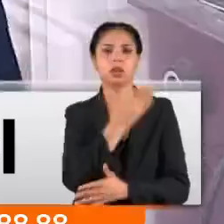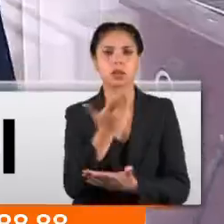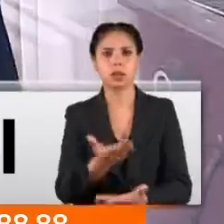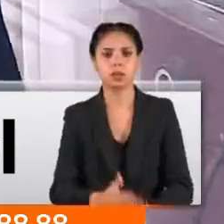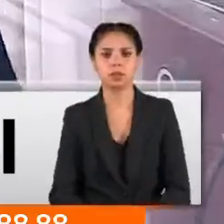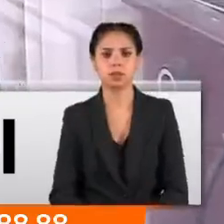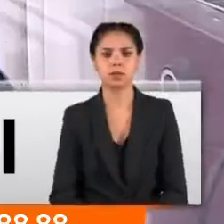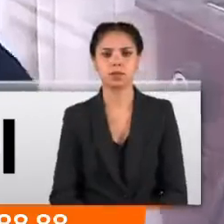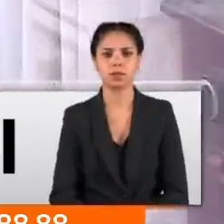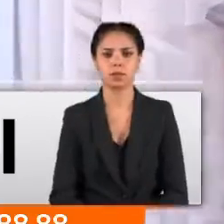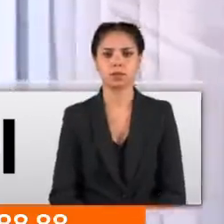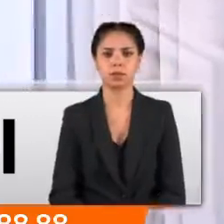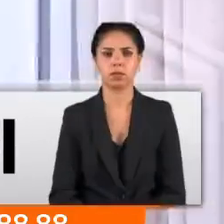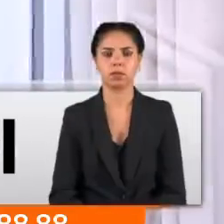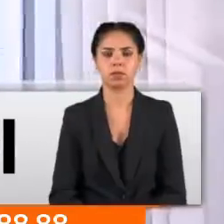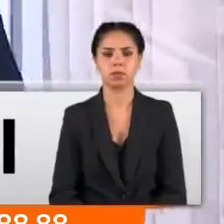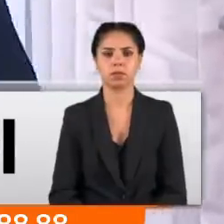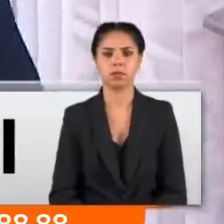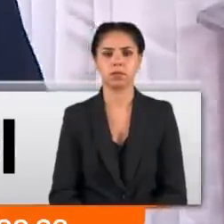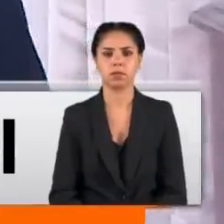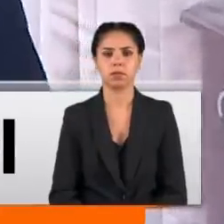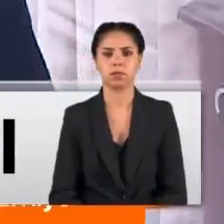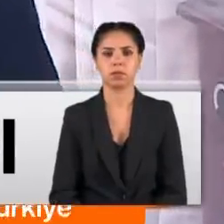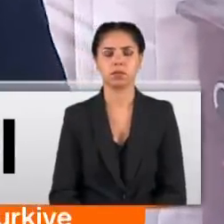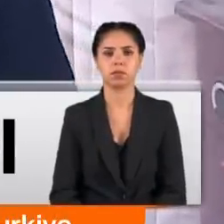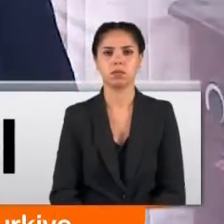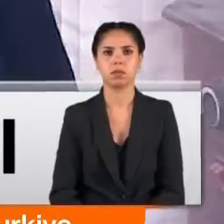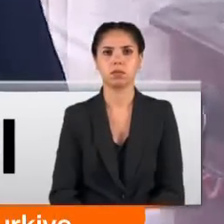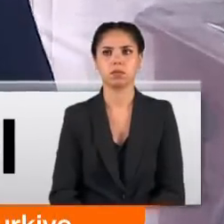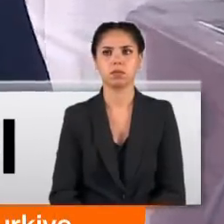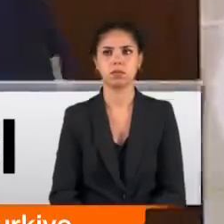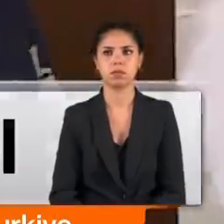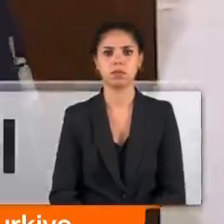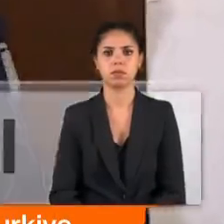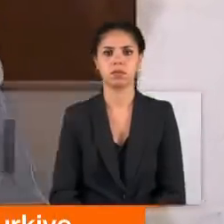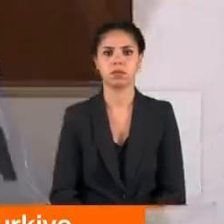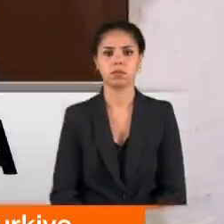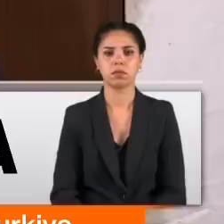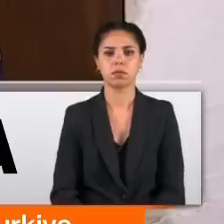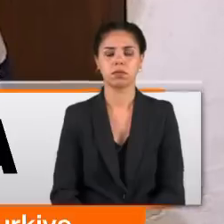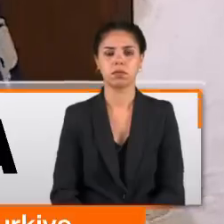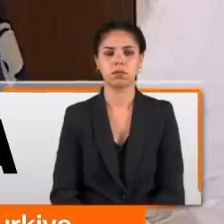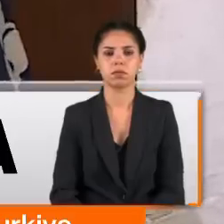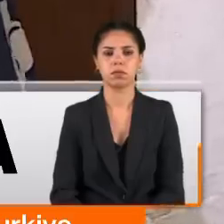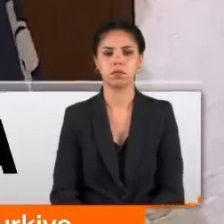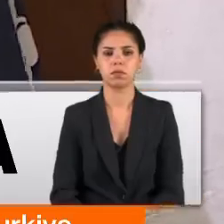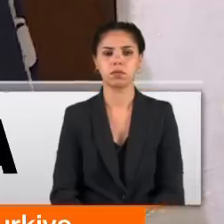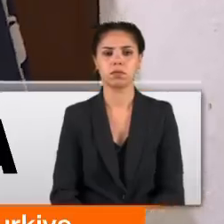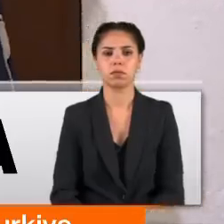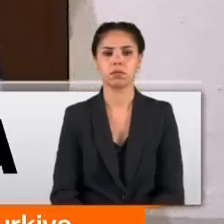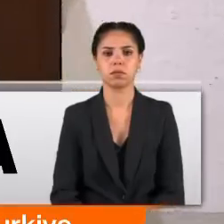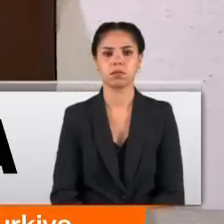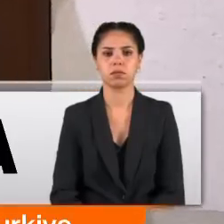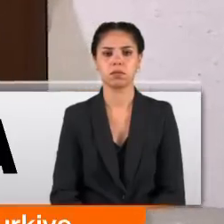gitti. Kötü niyetli birisi bu. Çocuklarla, tanımadığın çocuklarla nasıl oynar? Hiçbir şey anlatmıyor. Sadece çok